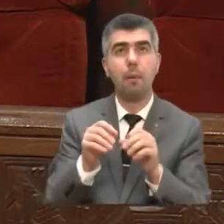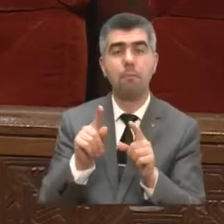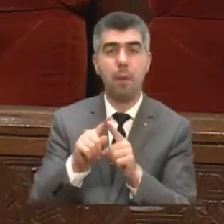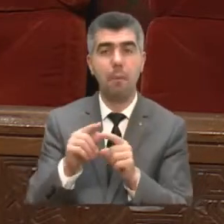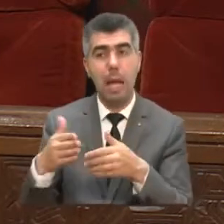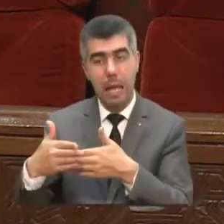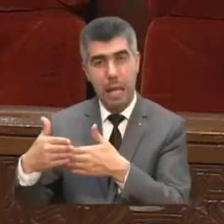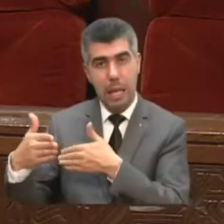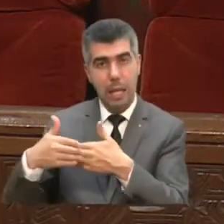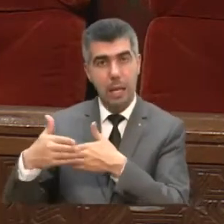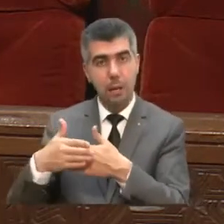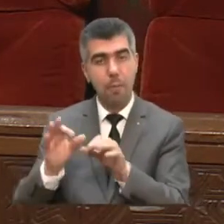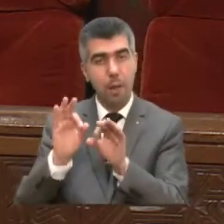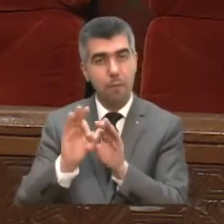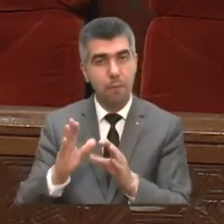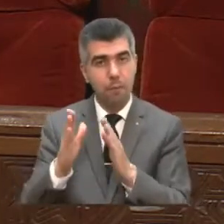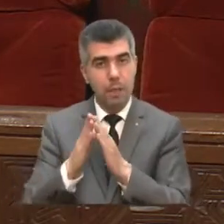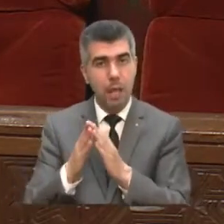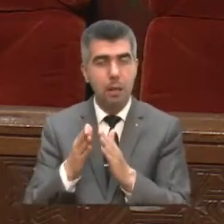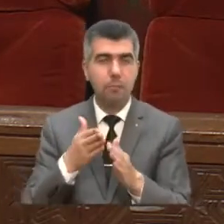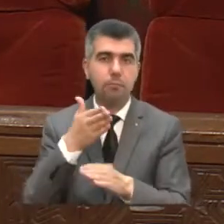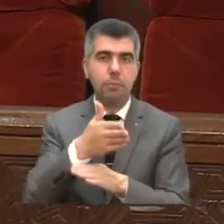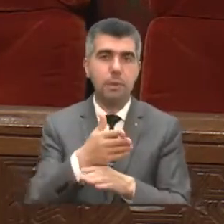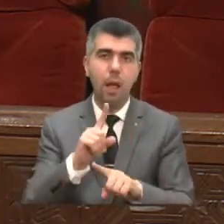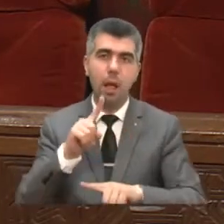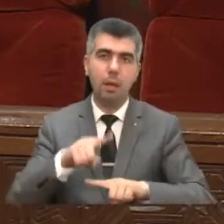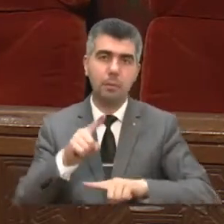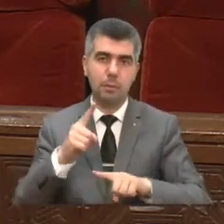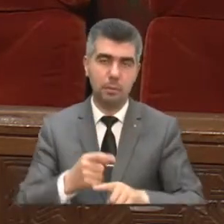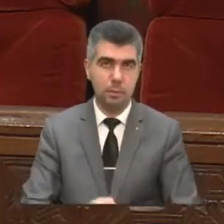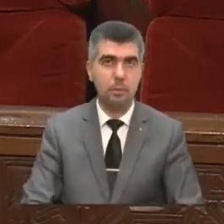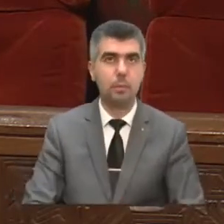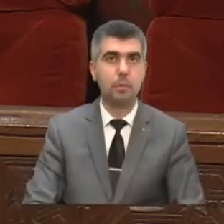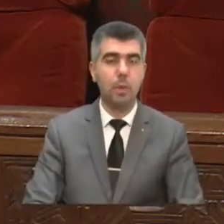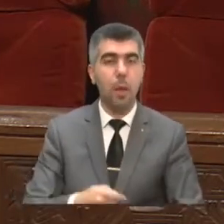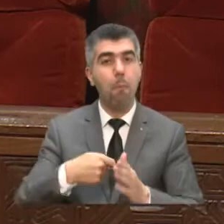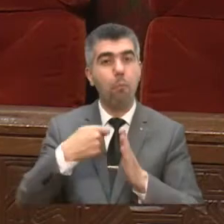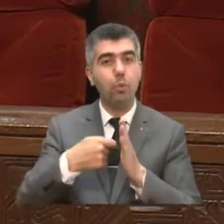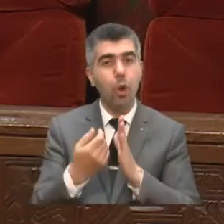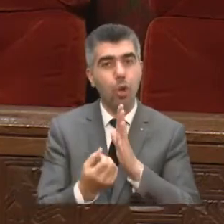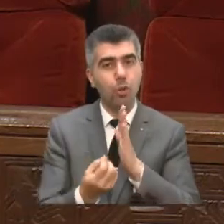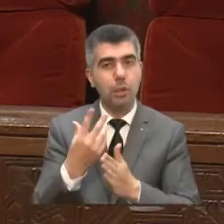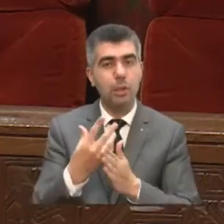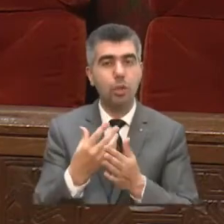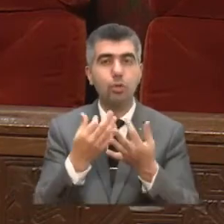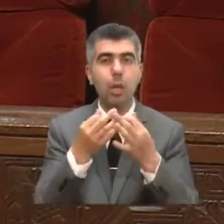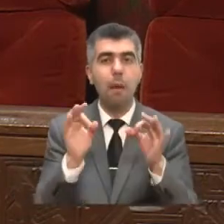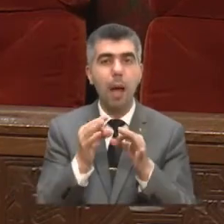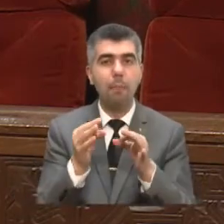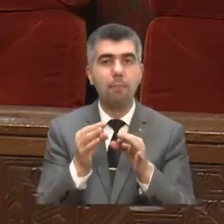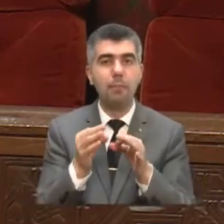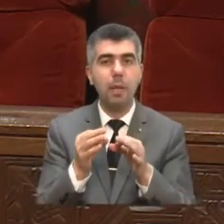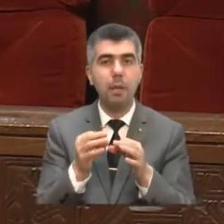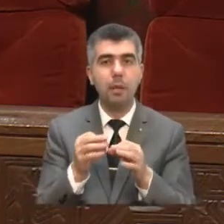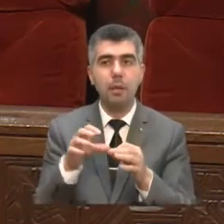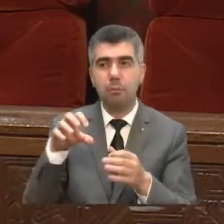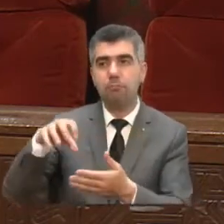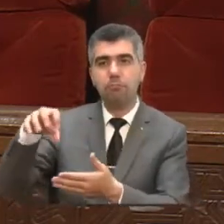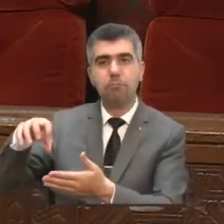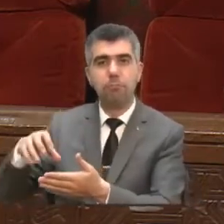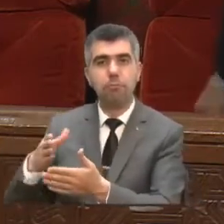قريبه للمنزل ديالهم. اذا كنشتغلوا على واحد المشروع بيلوت ديال دور الشباب متنقله.